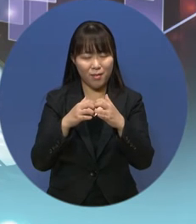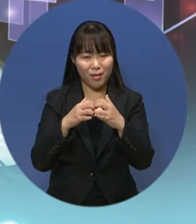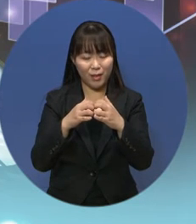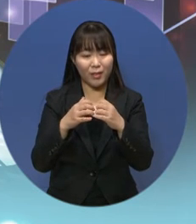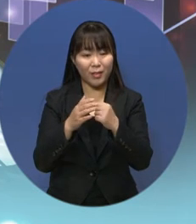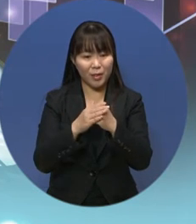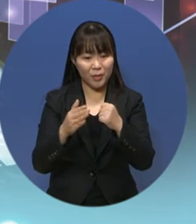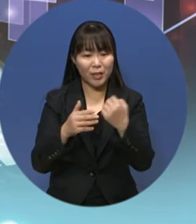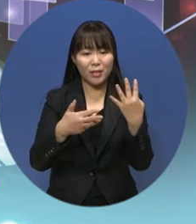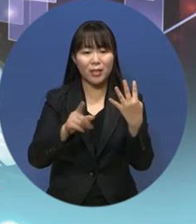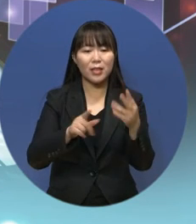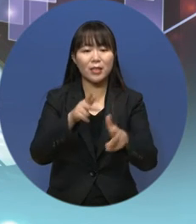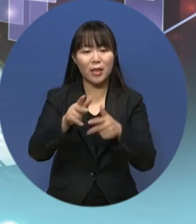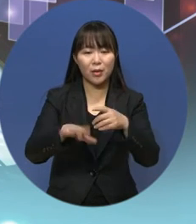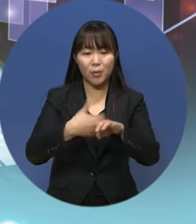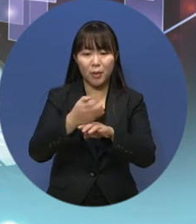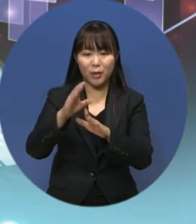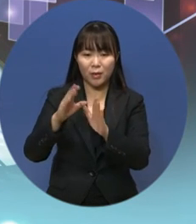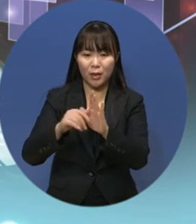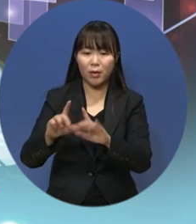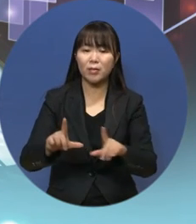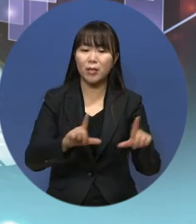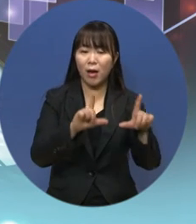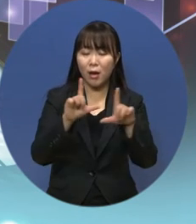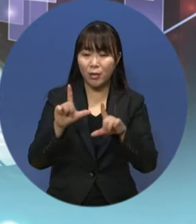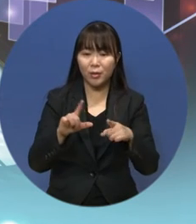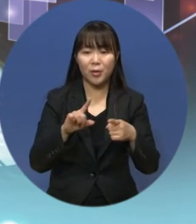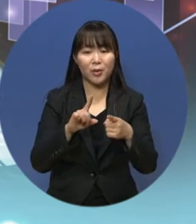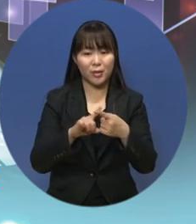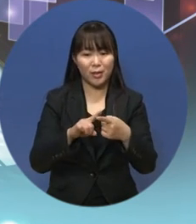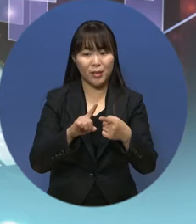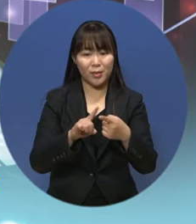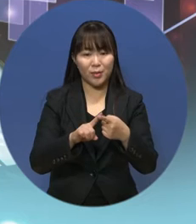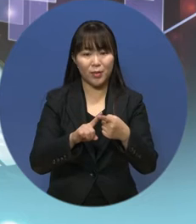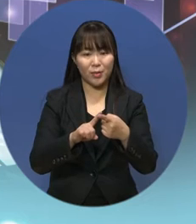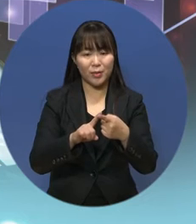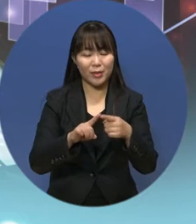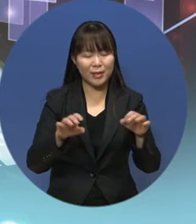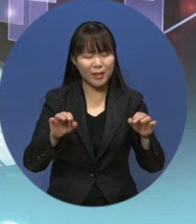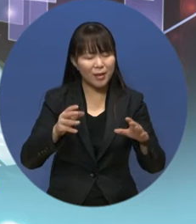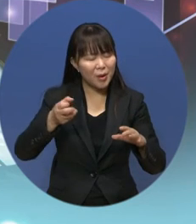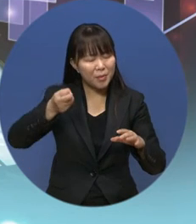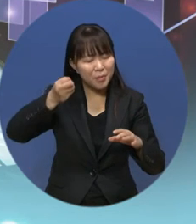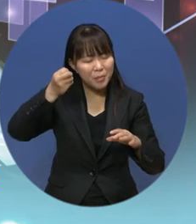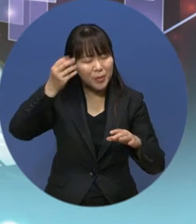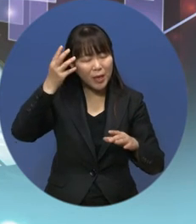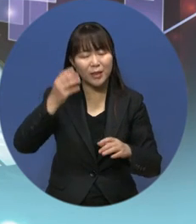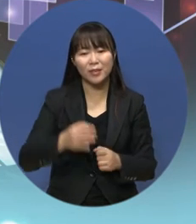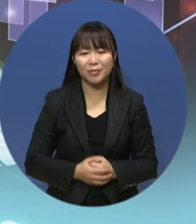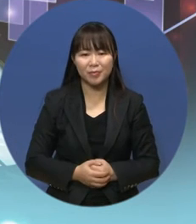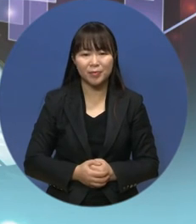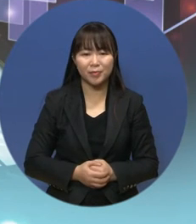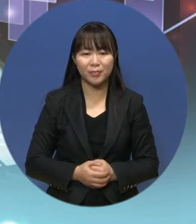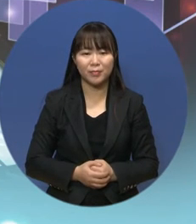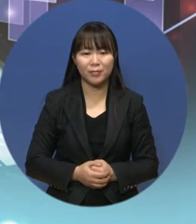사타 산업혁명 시대에 살고 있다는 사실을 잠시 잊어버렸습니다